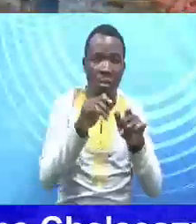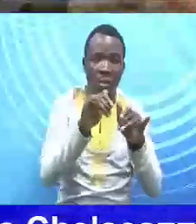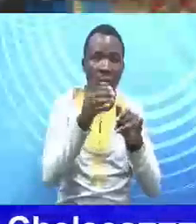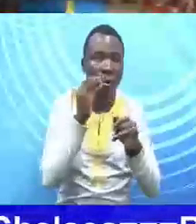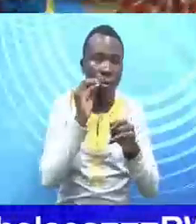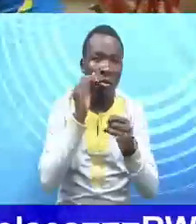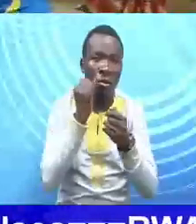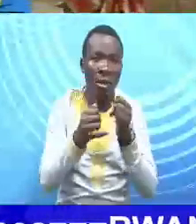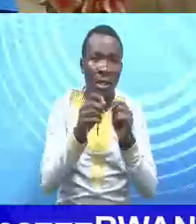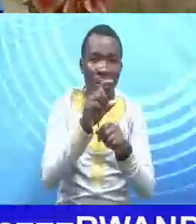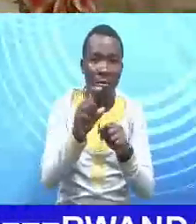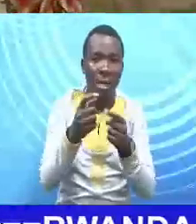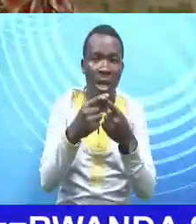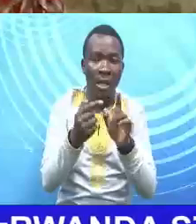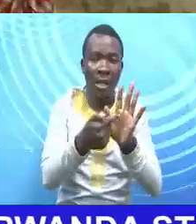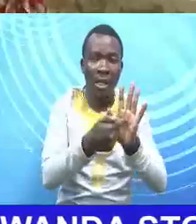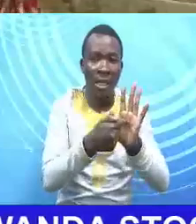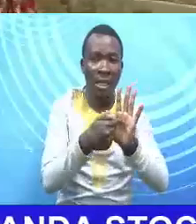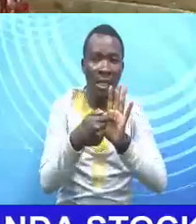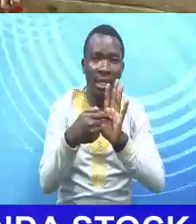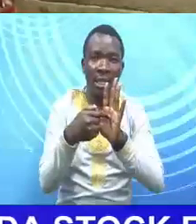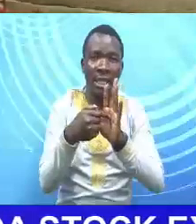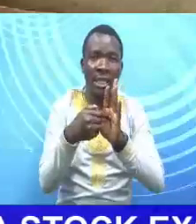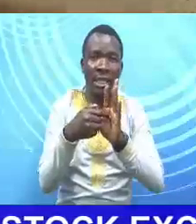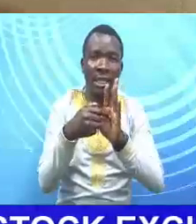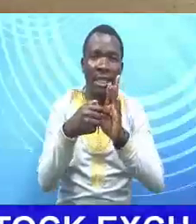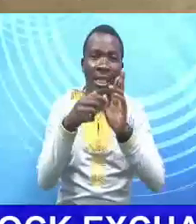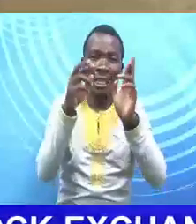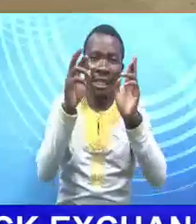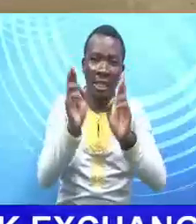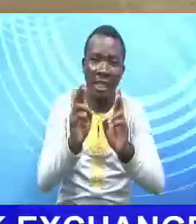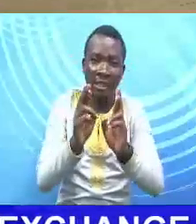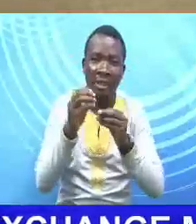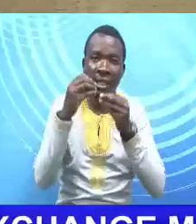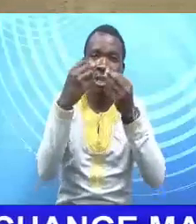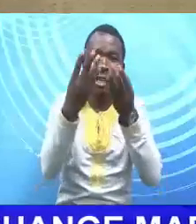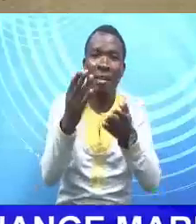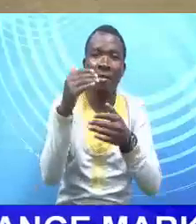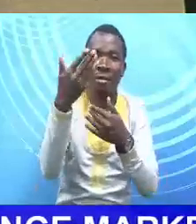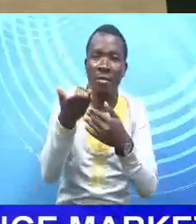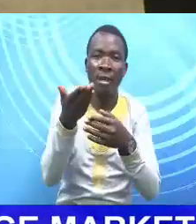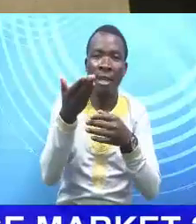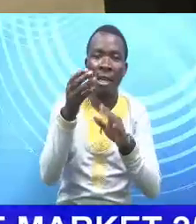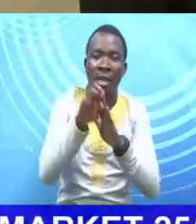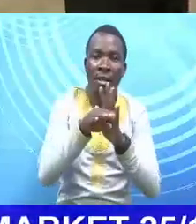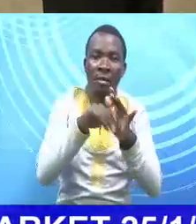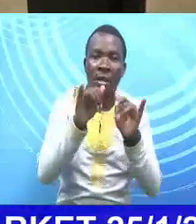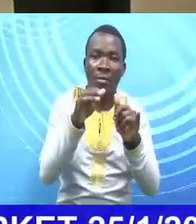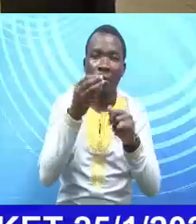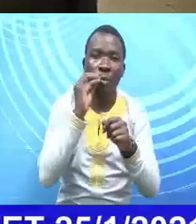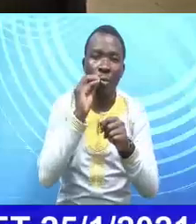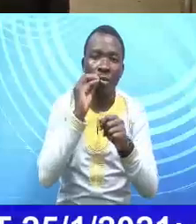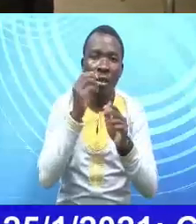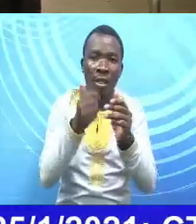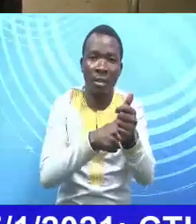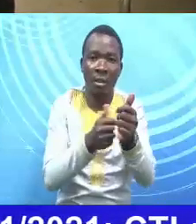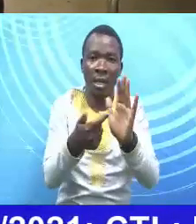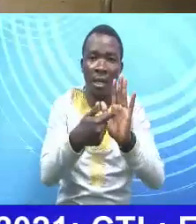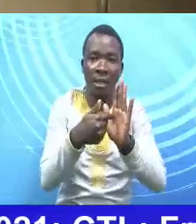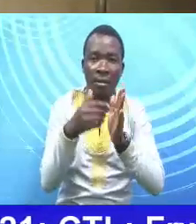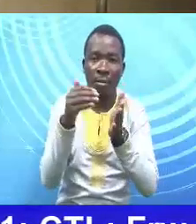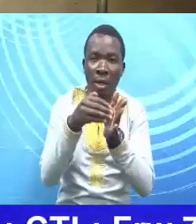imicyumweru ariko ikigaragara nuko integuza yayihawe imbere ya guma mu rugo. Igikurikiyeho rero nuko agiye kugaragaza imbogamizi yagize